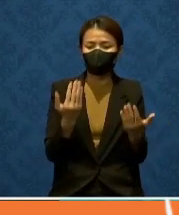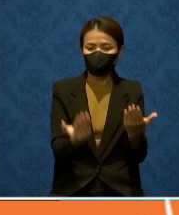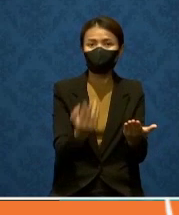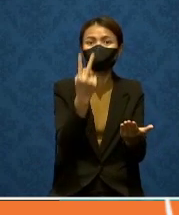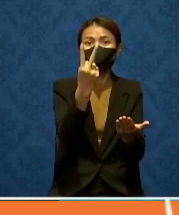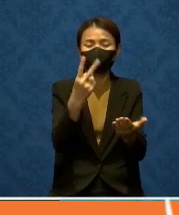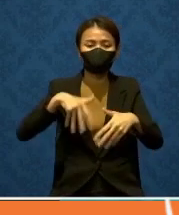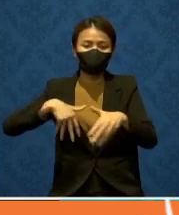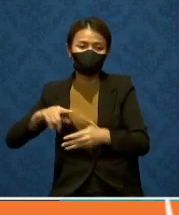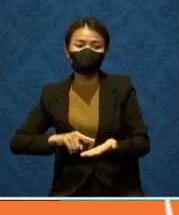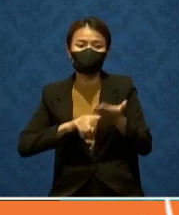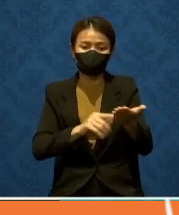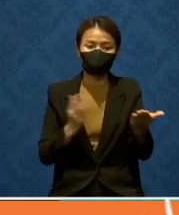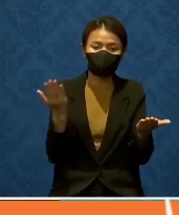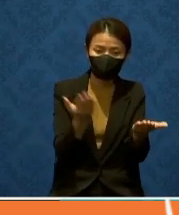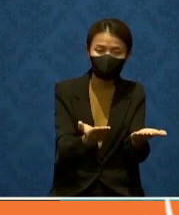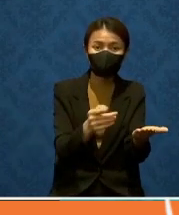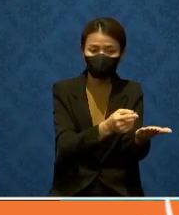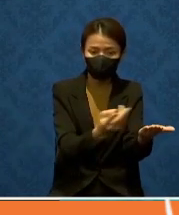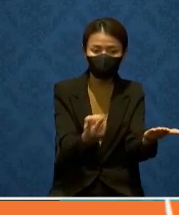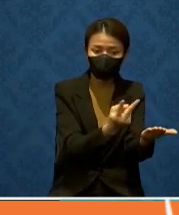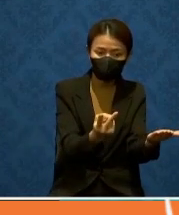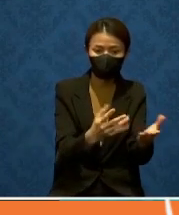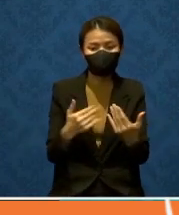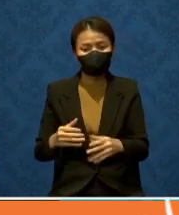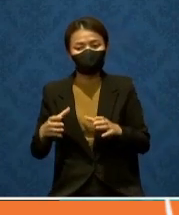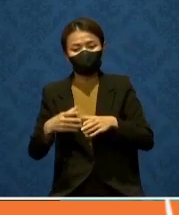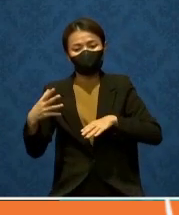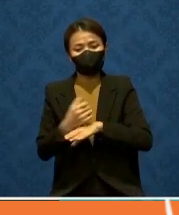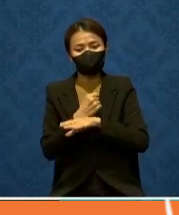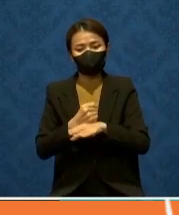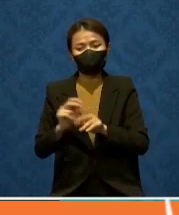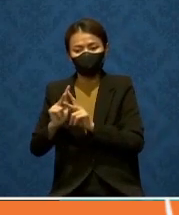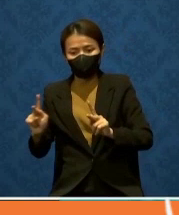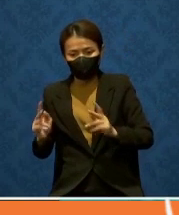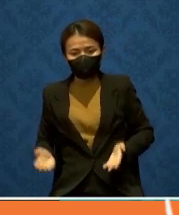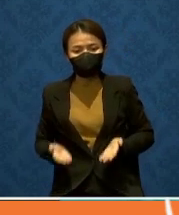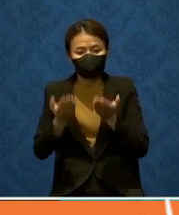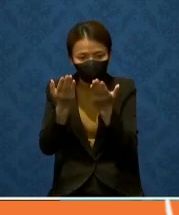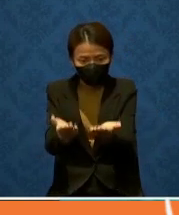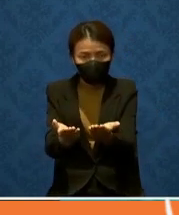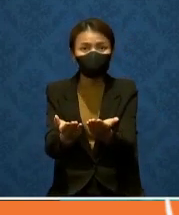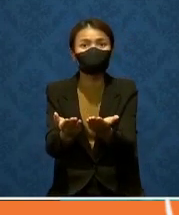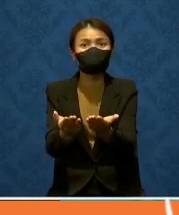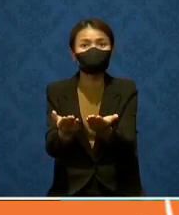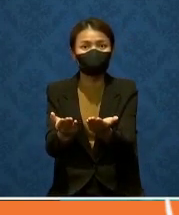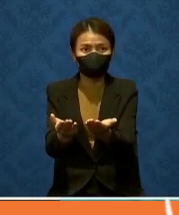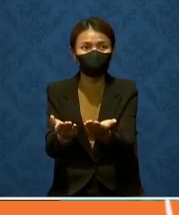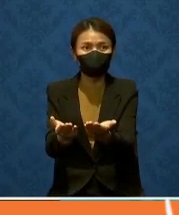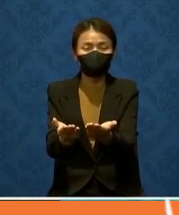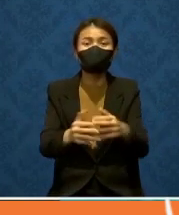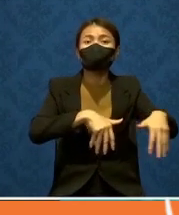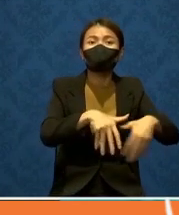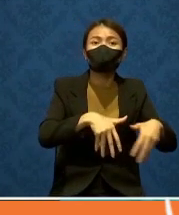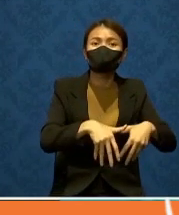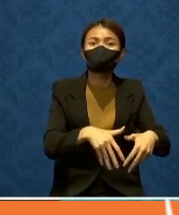าแล้วก็มีอีก2ร่างที่พรรคการเมืองและก็กรรมาธิการเสนอเข้ามา2ร่างที่ประชาชนเสนอเข้าม